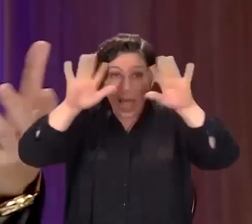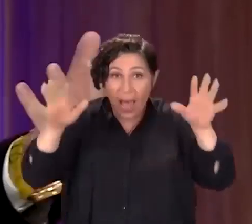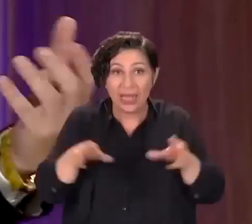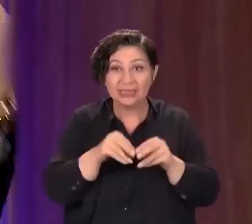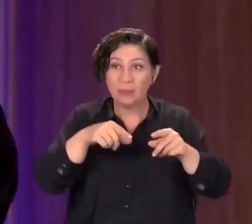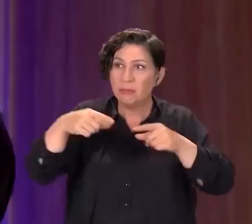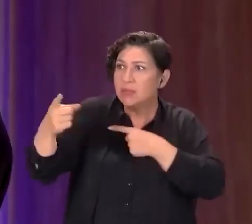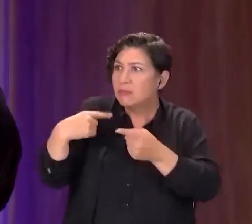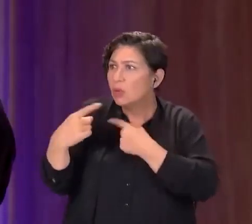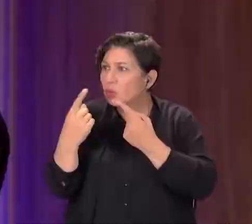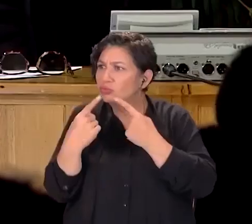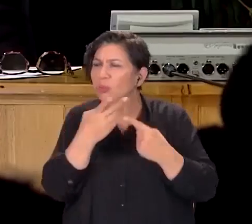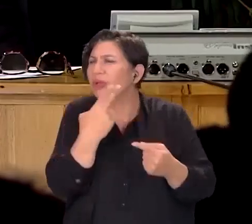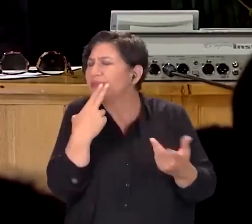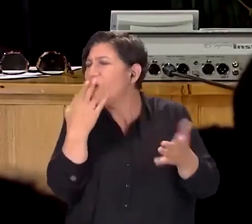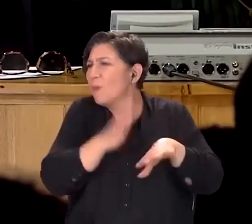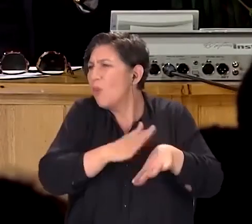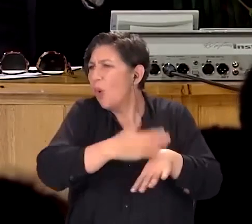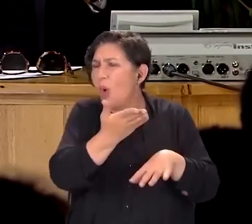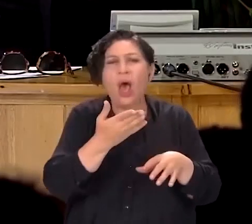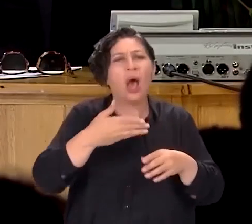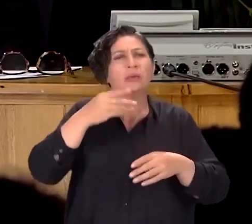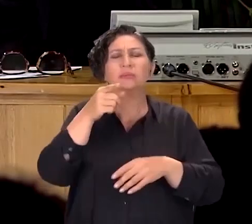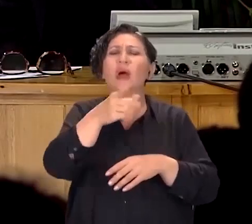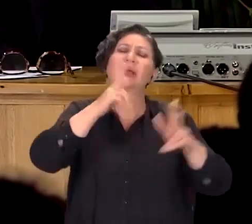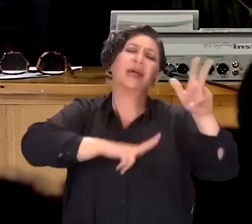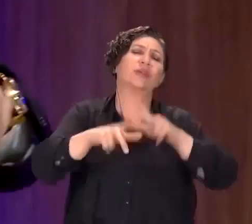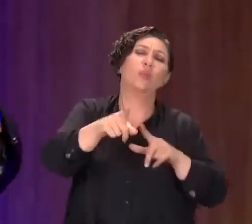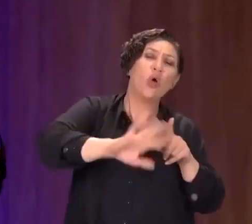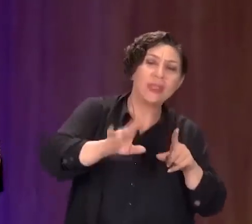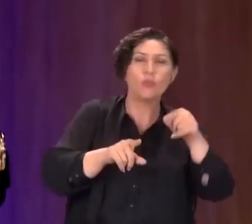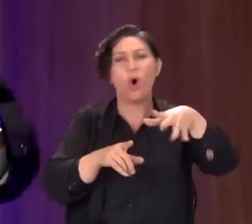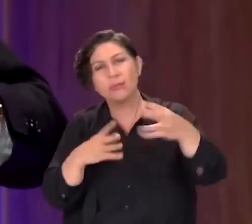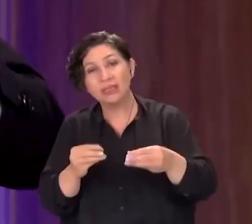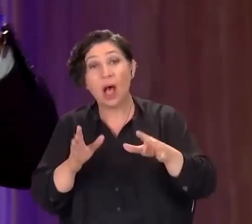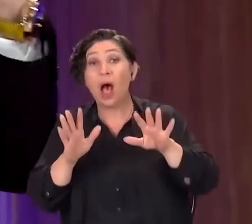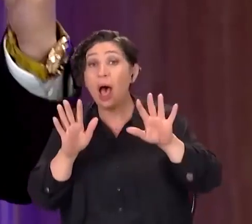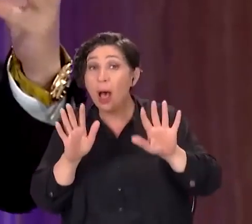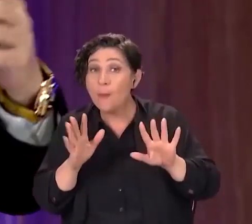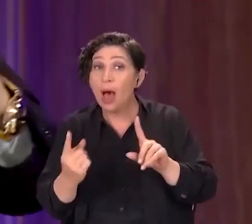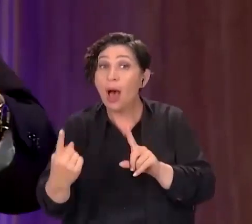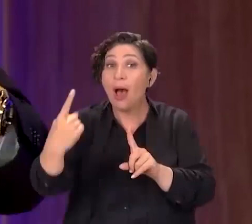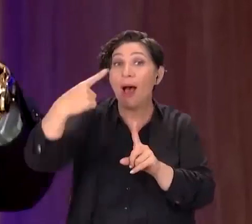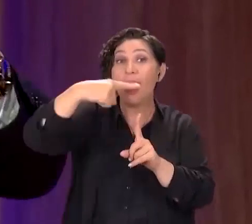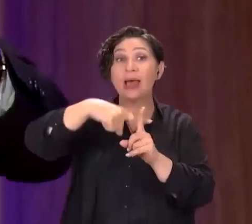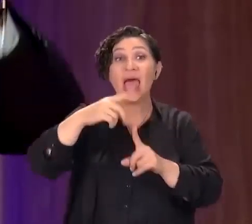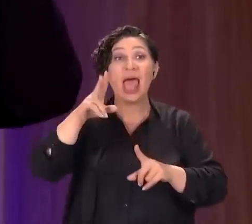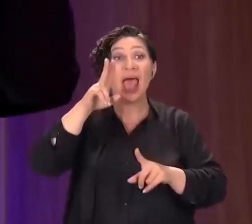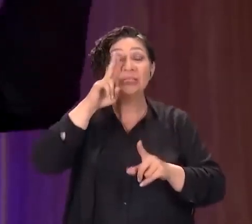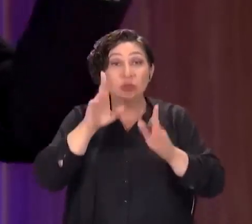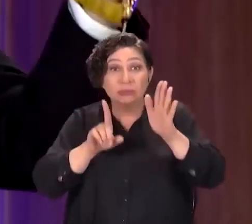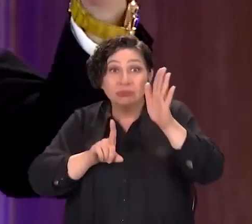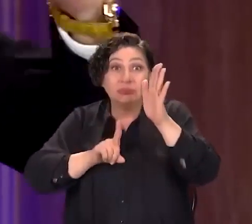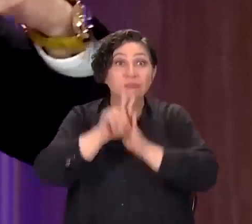Herkes birbiriyle konuşuyor. Ne yapıyor kadın? İşte yorum yapıyor. Efendim en tarihin şöyledir, böyledir filan. Bunun üzerine en sonunda